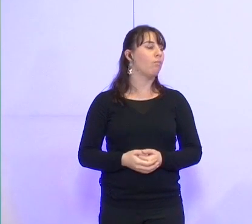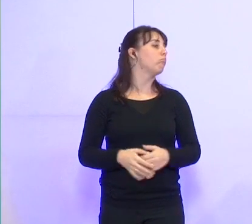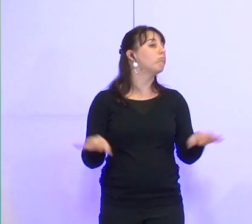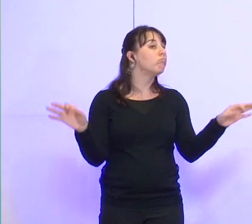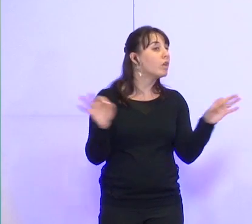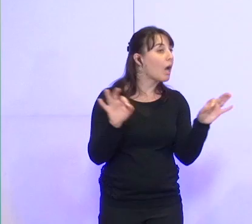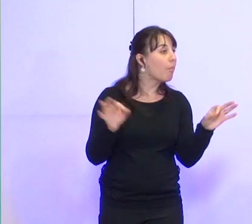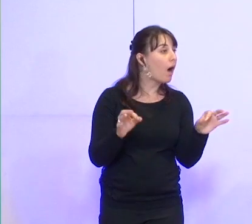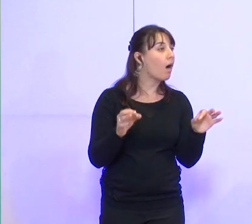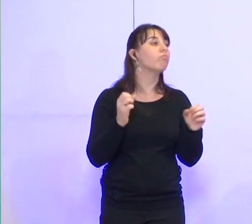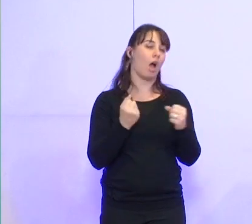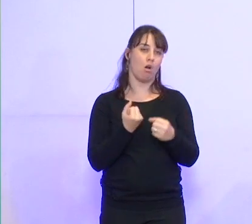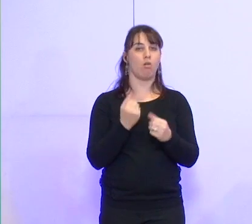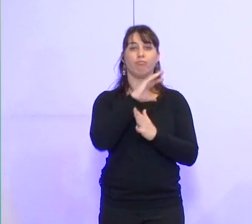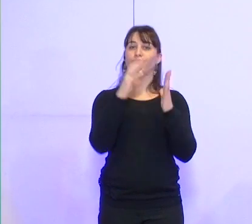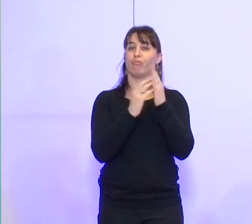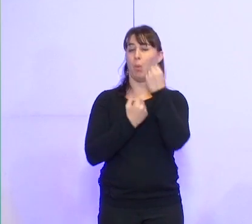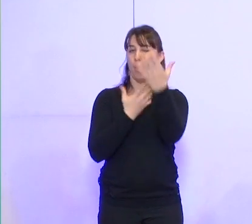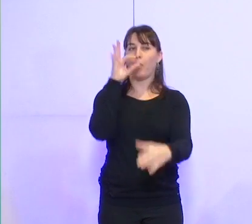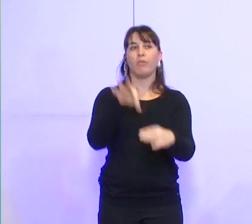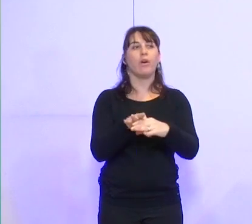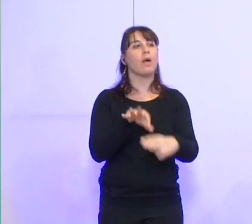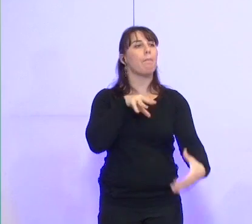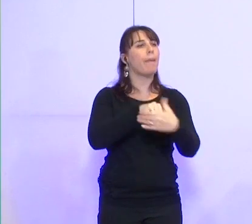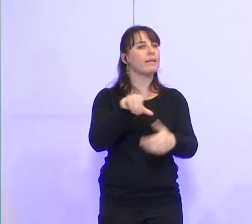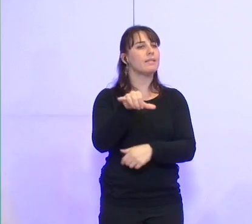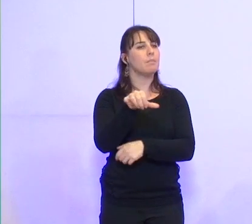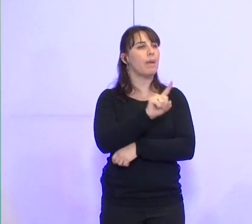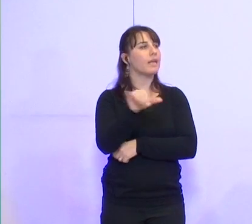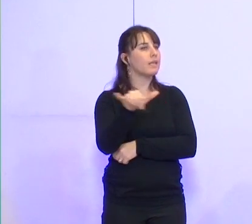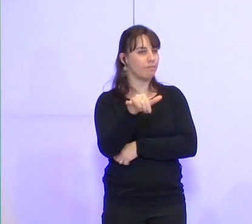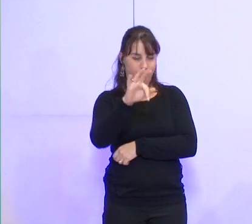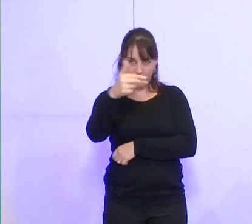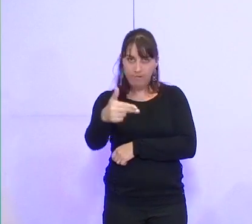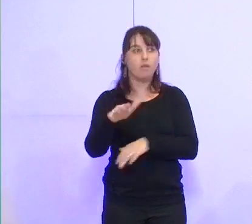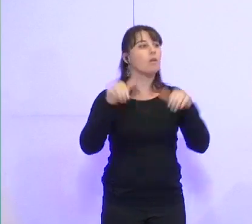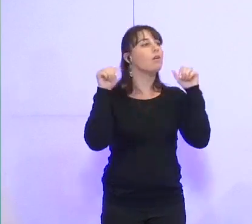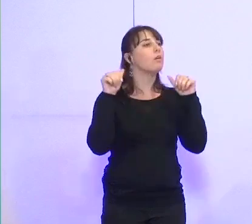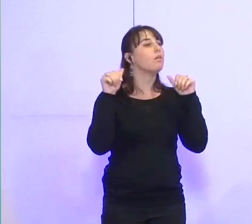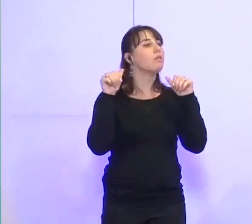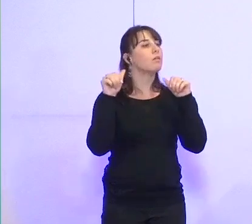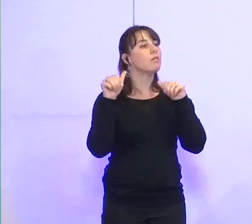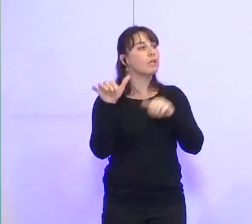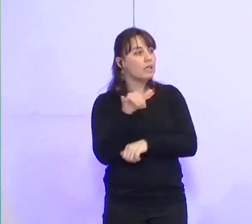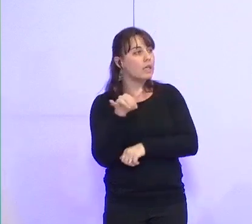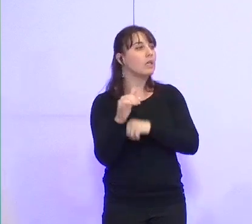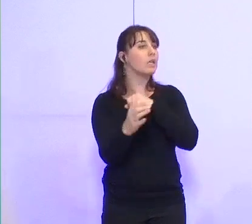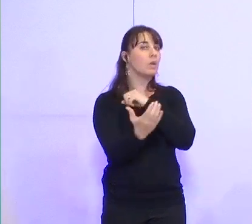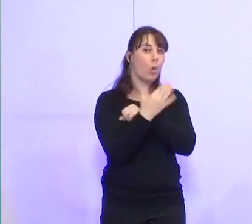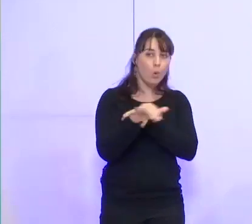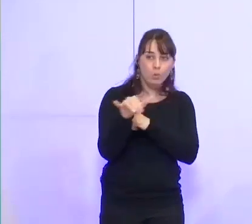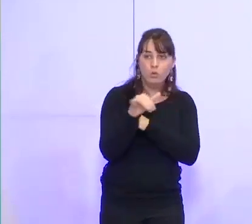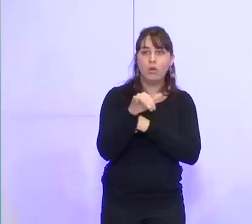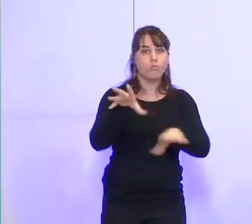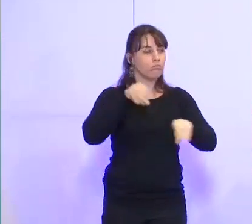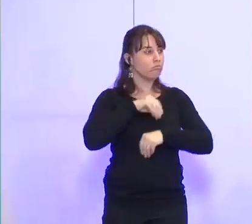Non, je mets donc cette délibération aux voix. Qui ne prend pas part au vote? Le Front National. Qui s'abstient? Qui est contre? Qui est pour?